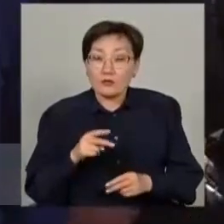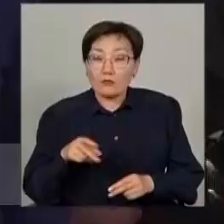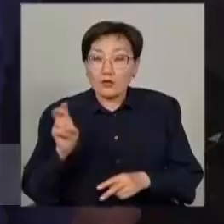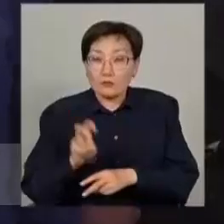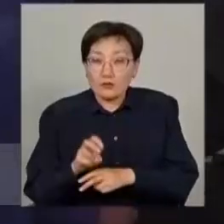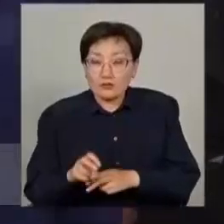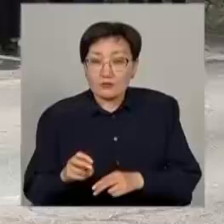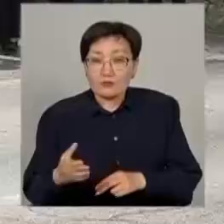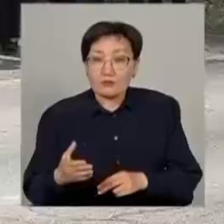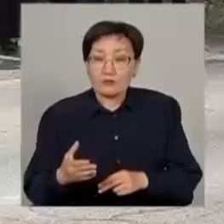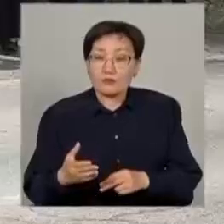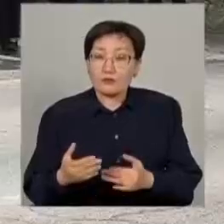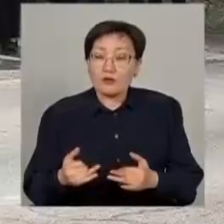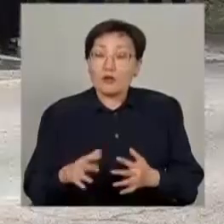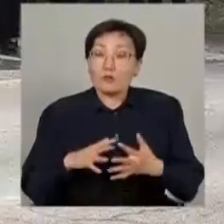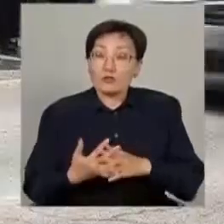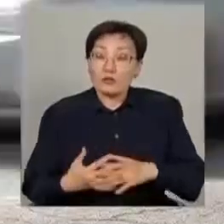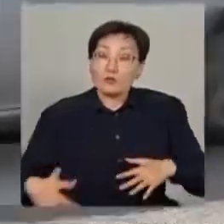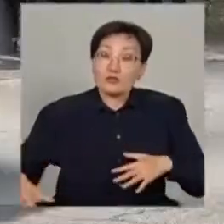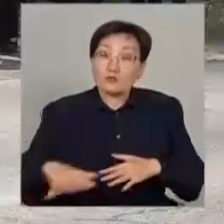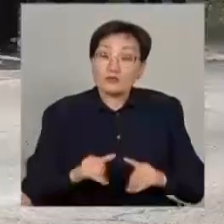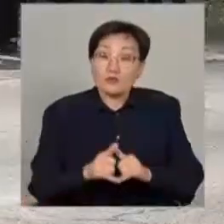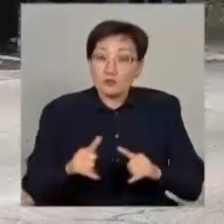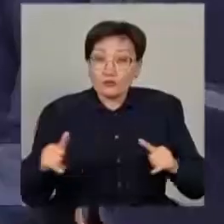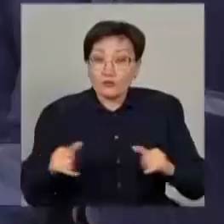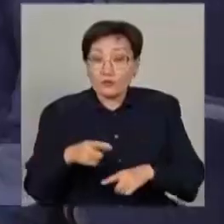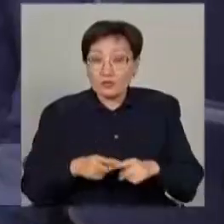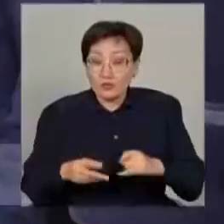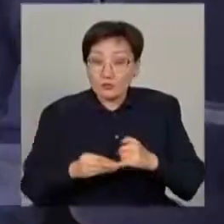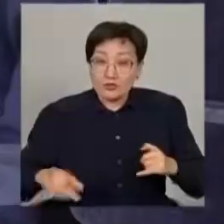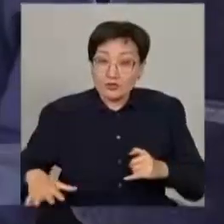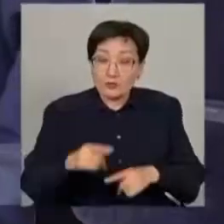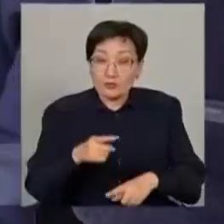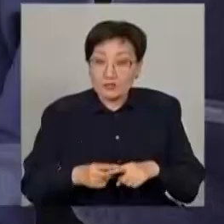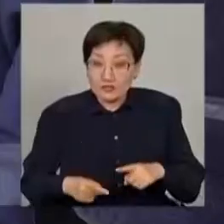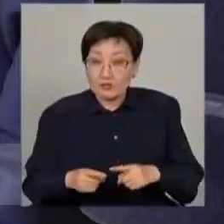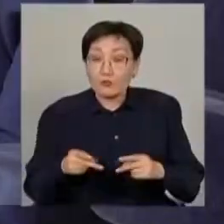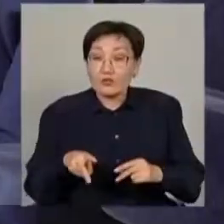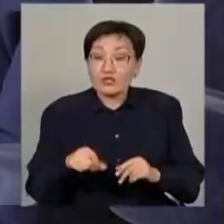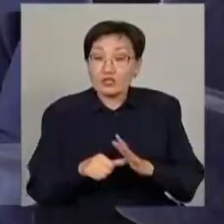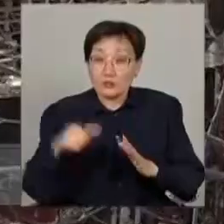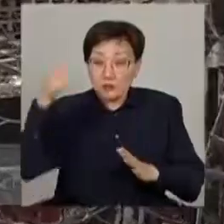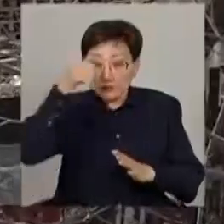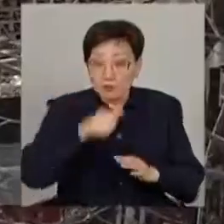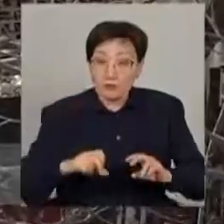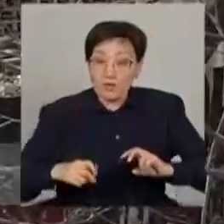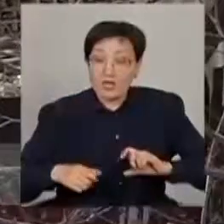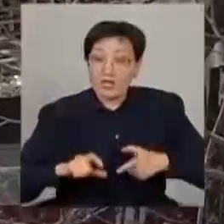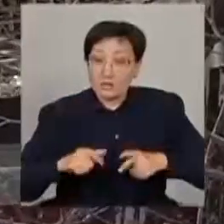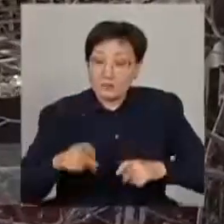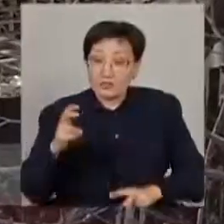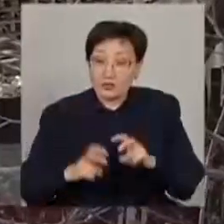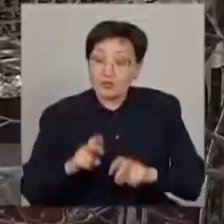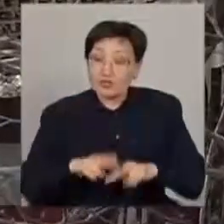аптасына бір бар алып десек өтірігіміз. Ауылдың аумағын кеңейтеміз деп бөлінген жерді бөліске салғандар 2006 жылы кірпіш зауытын салып алды